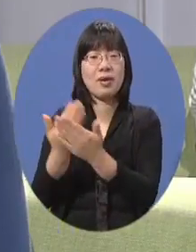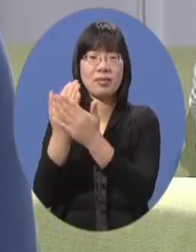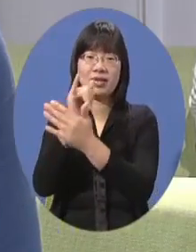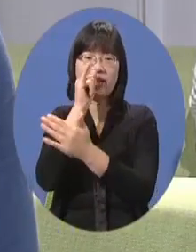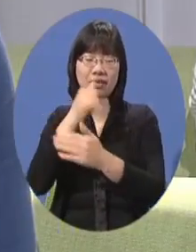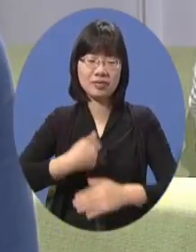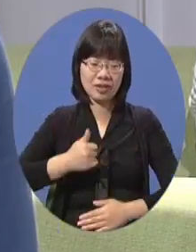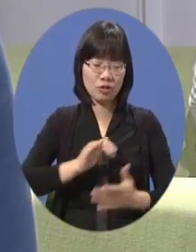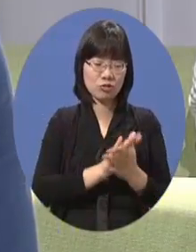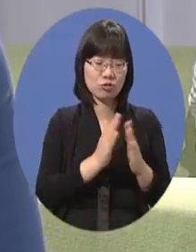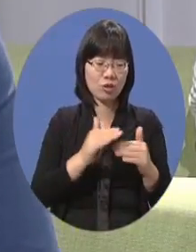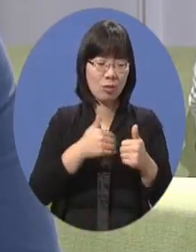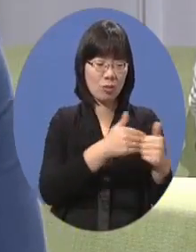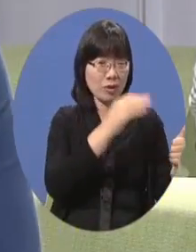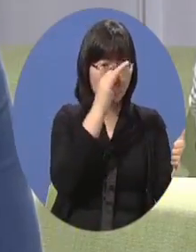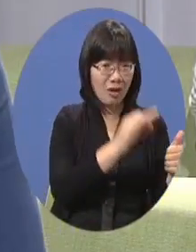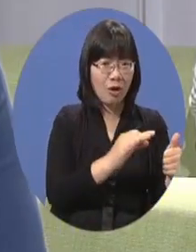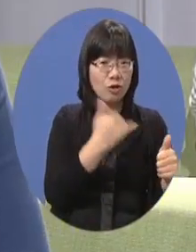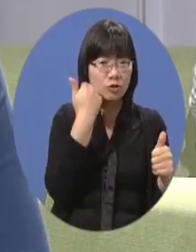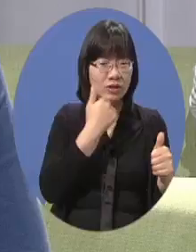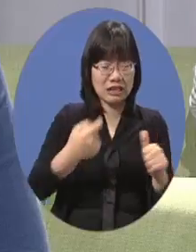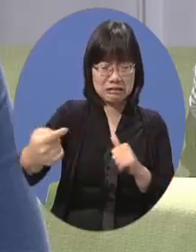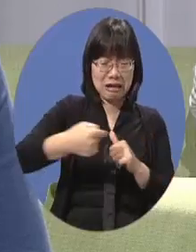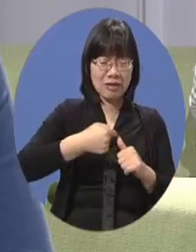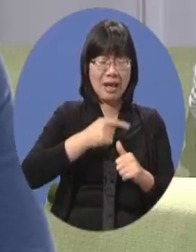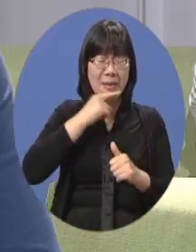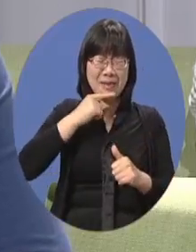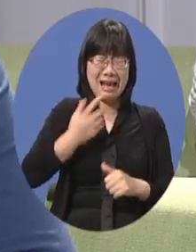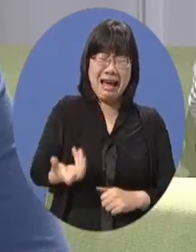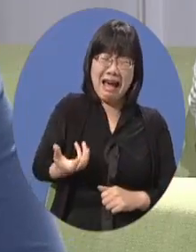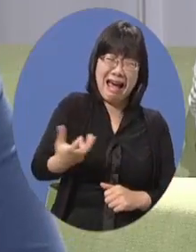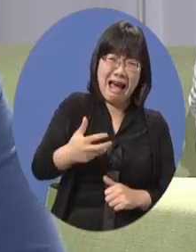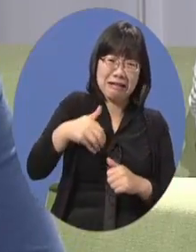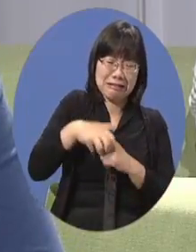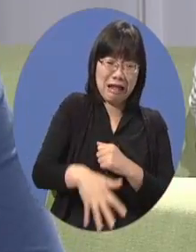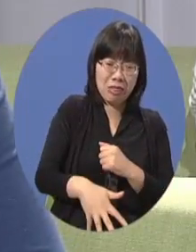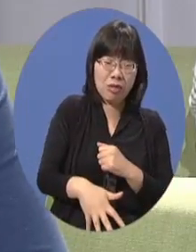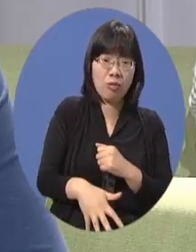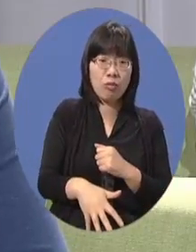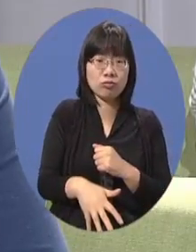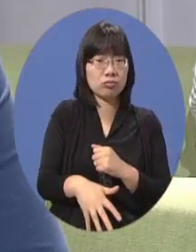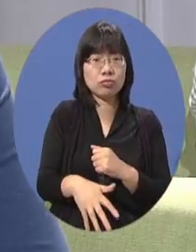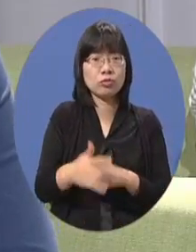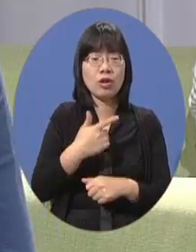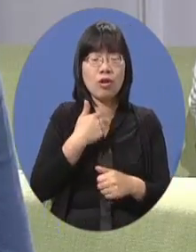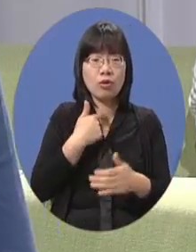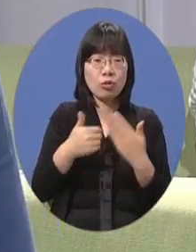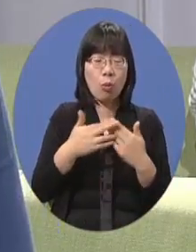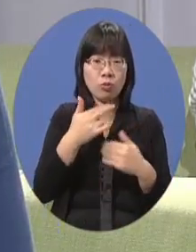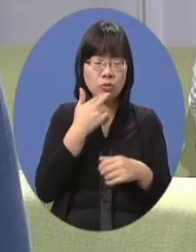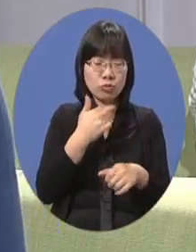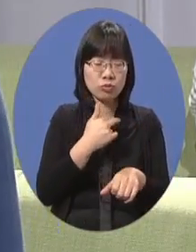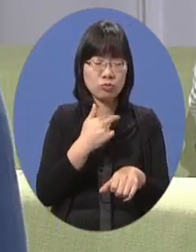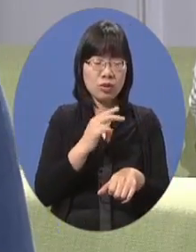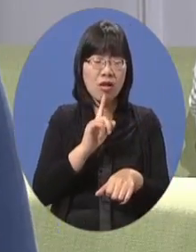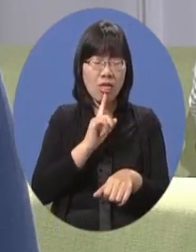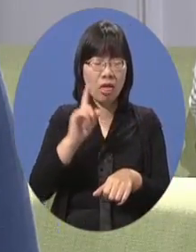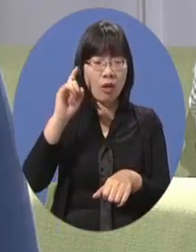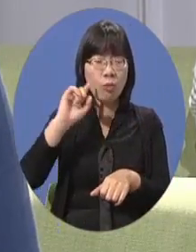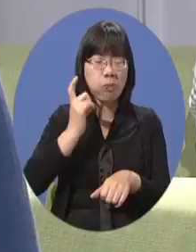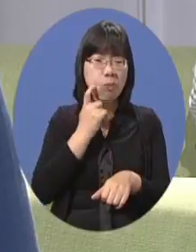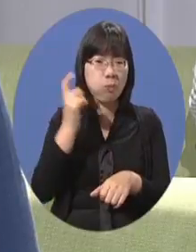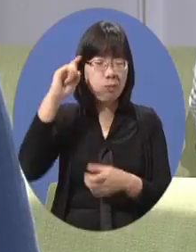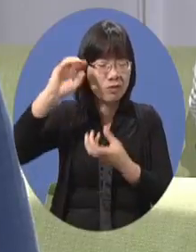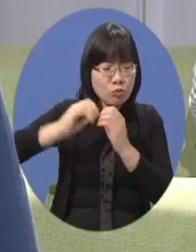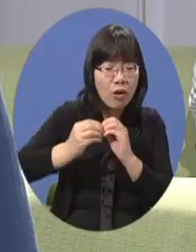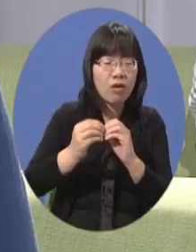뭐 누가 나를 찔렀는데 피가 아야야 하고 났어 그러면서 있지도 않은 얘기를 막 꾸며내요. 그럼 유치원에 막 엄마는 득달같이 전화해서